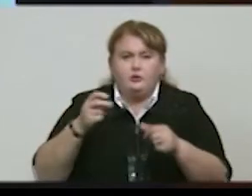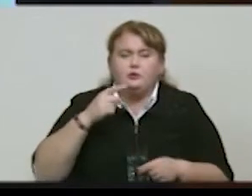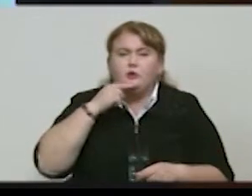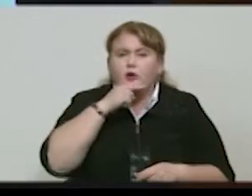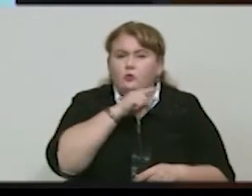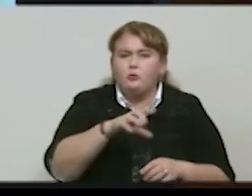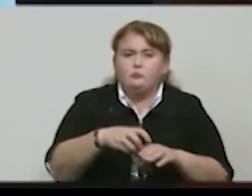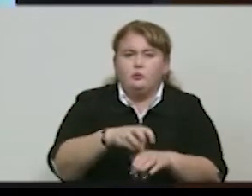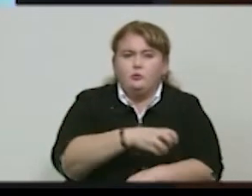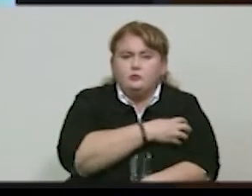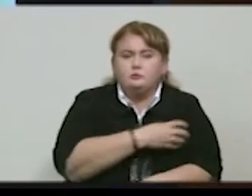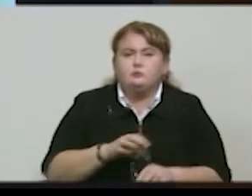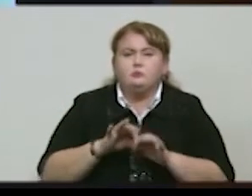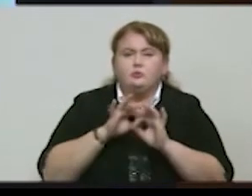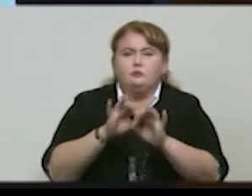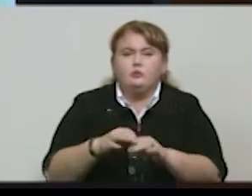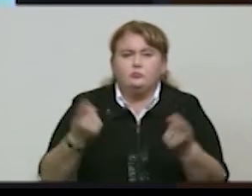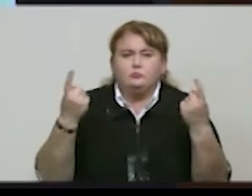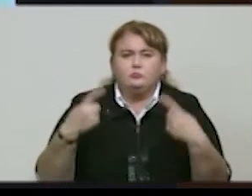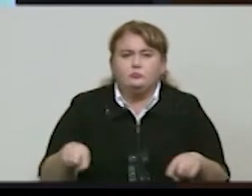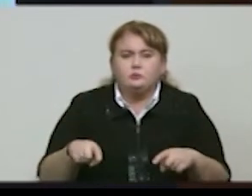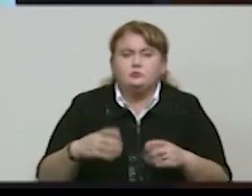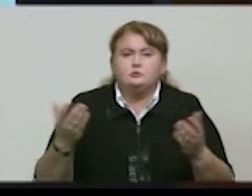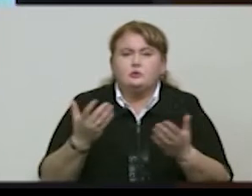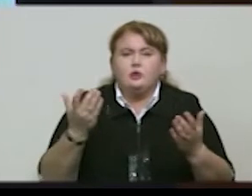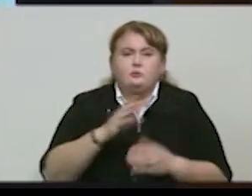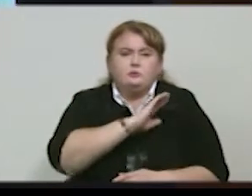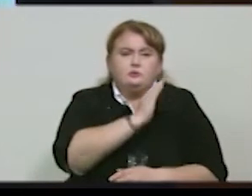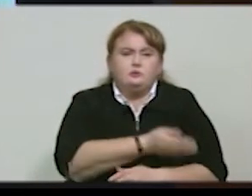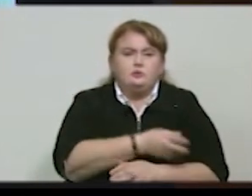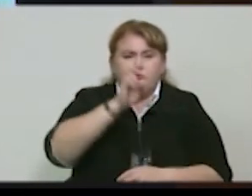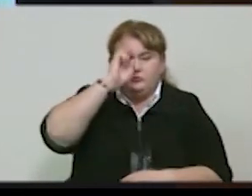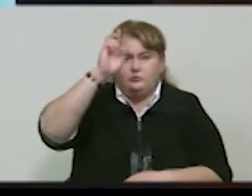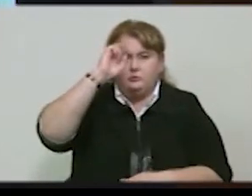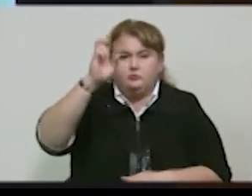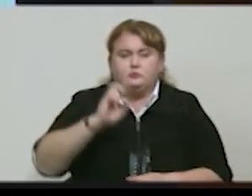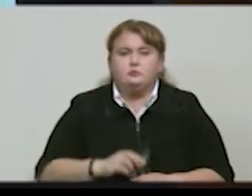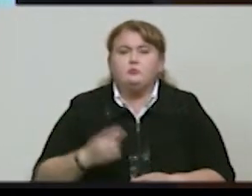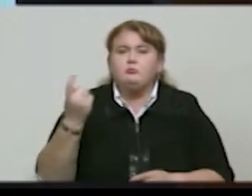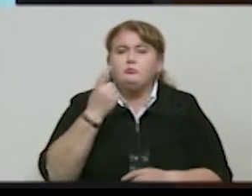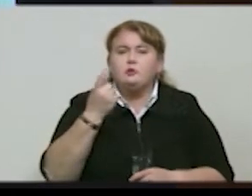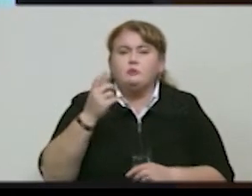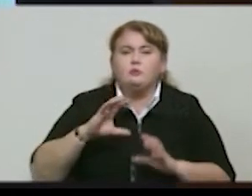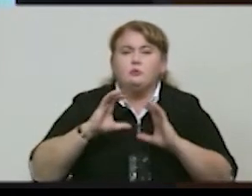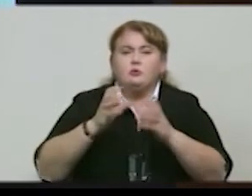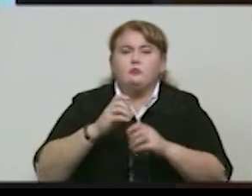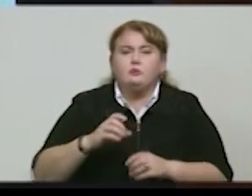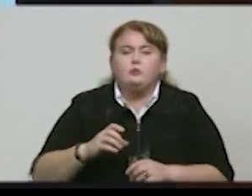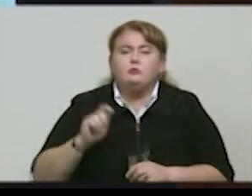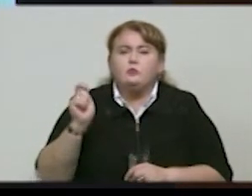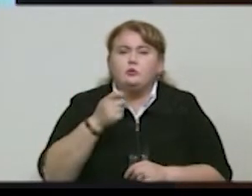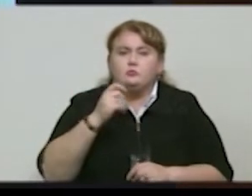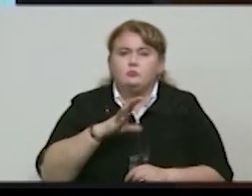экономику, политику и привела к крушению самых могущественных государств. Первую мировую войну считают